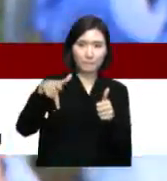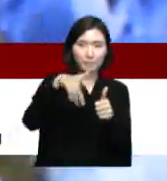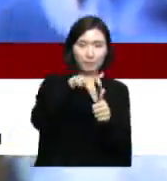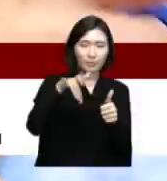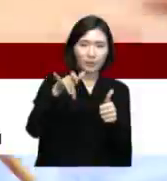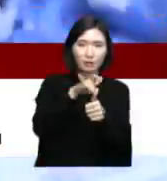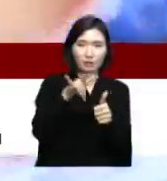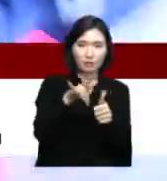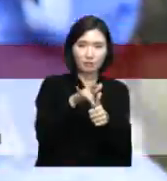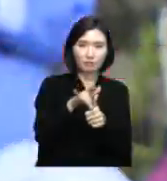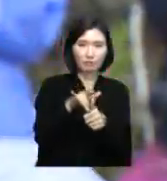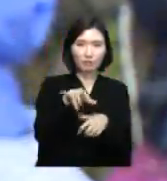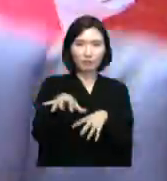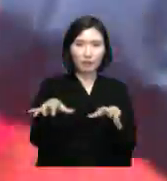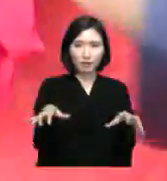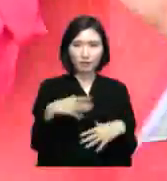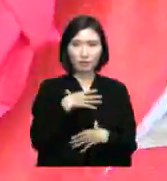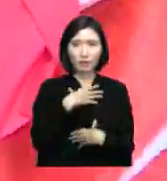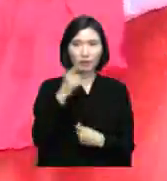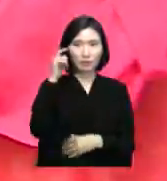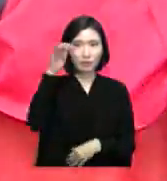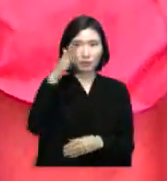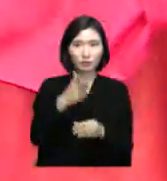마을의 안녕을 기원합니다.